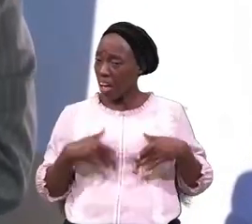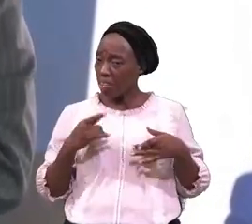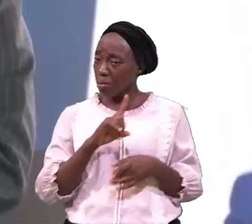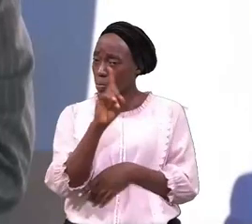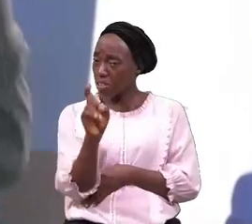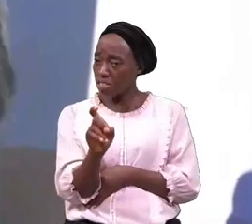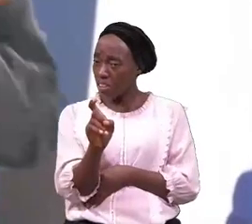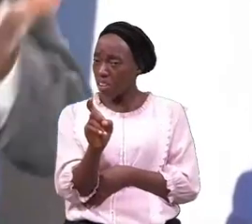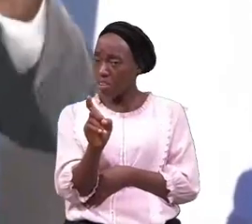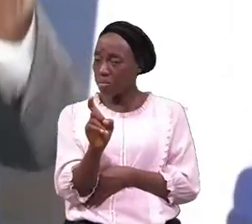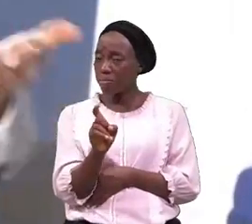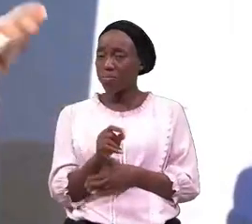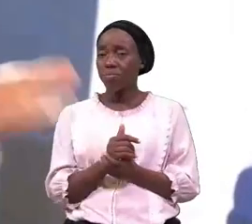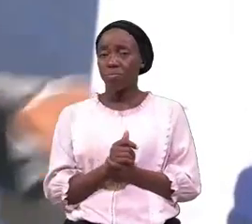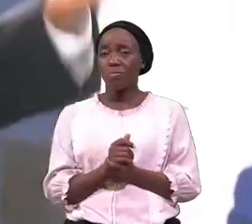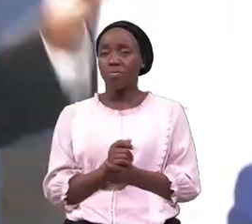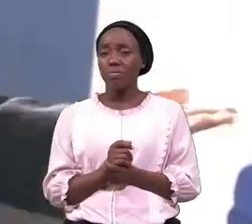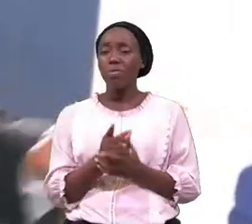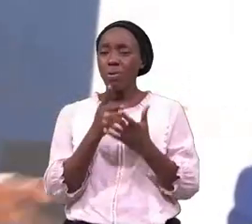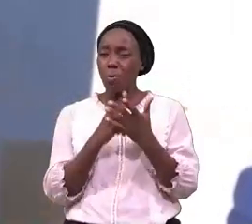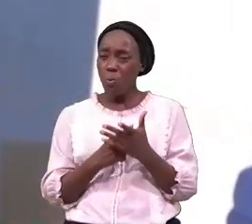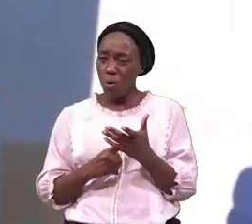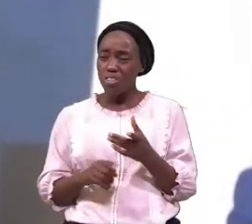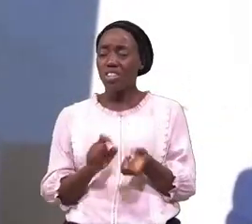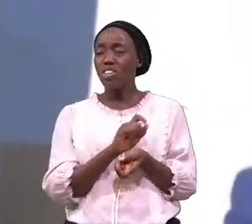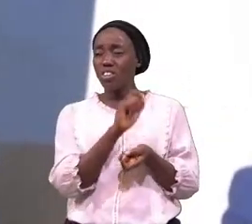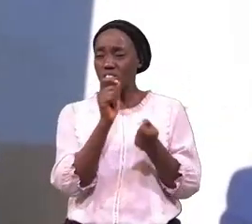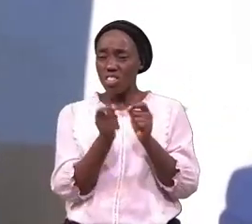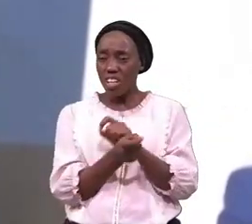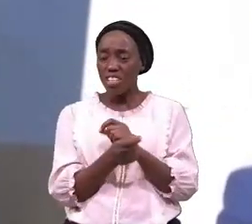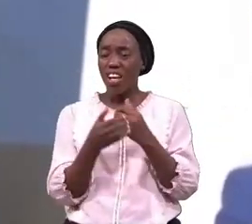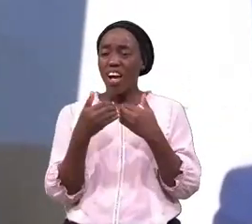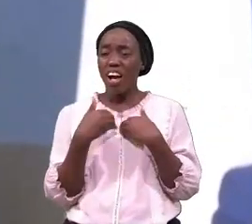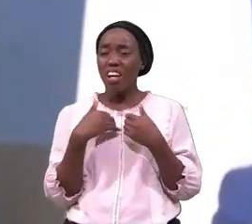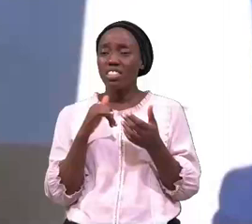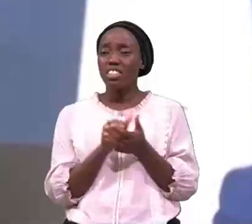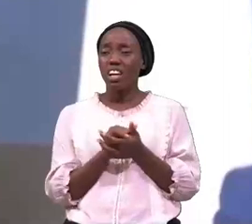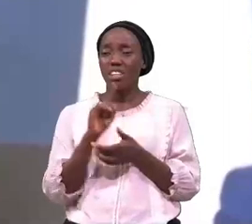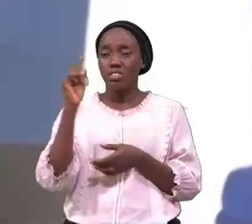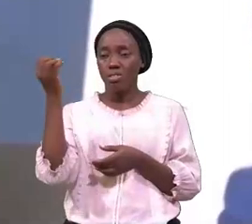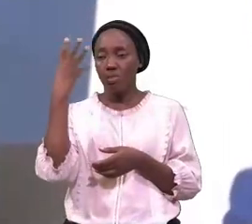tu as écouté, est-ce que cette grâce n'est pas vaine? Quel changement cette grâce a-t-elle apporté?